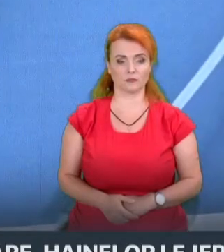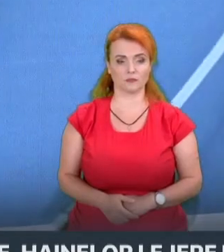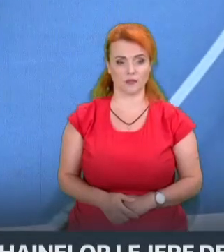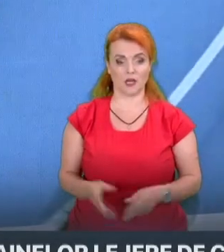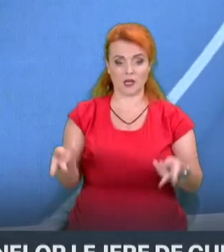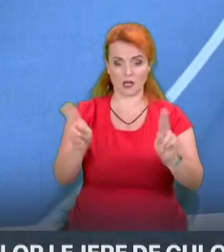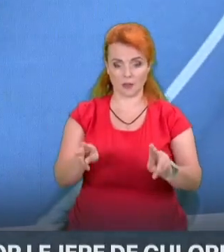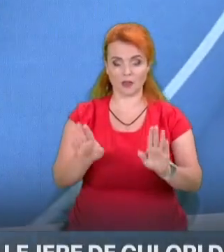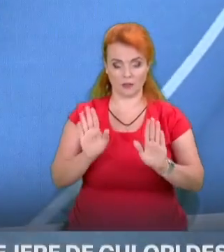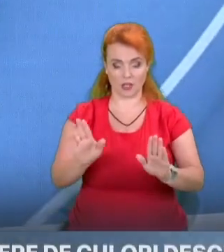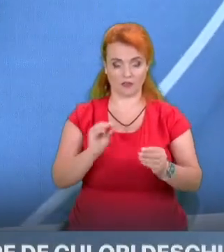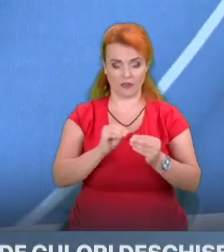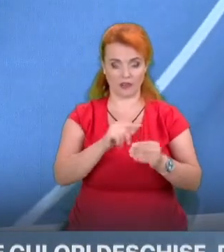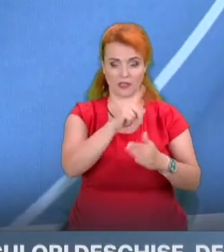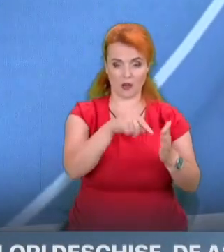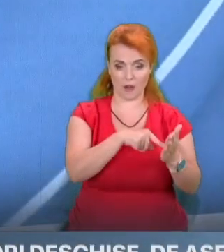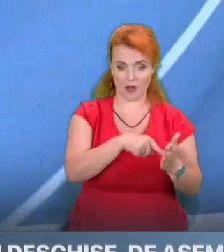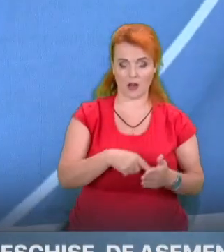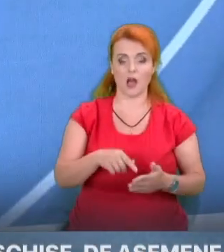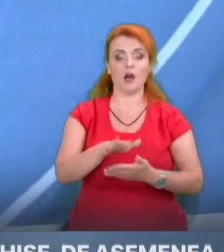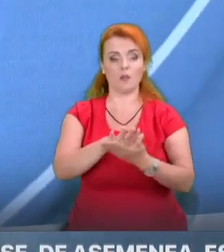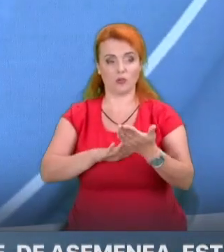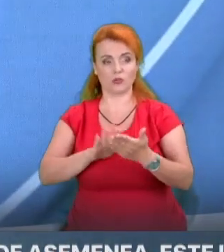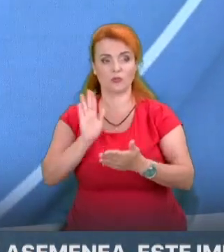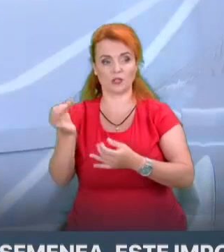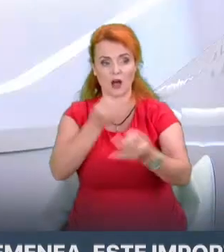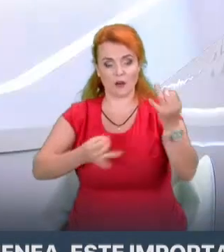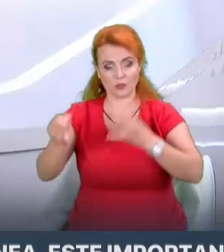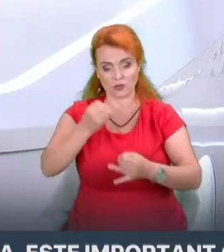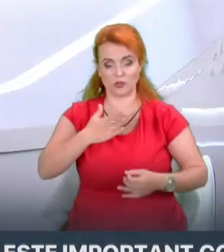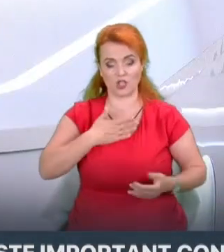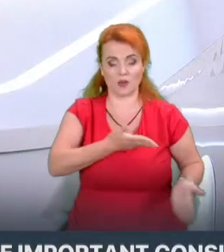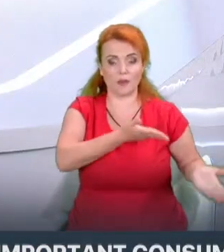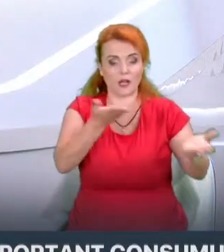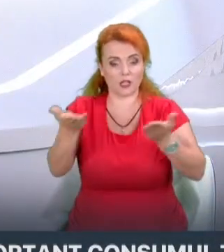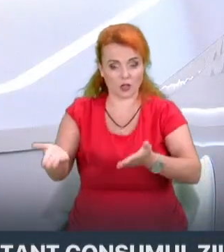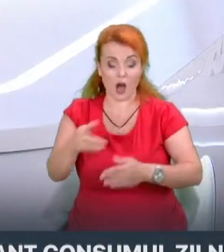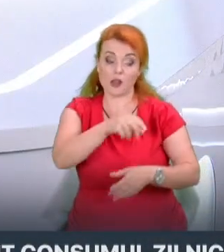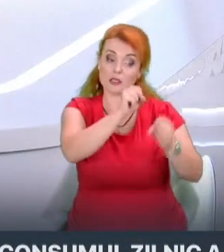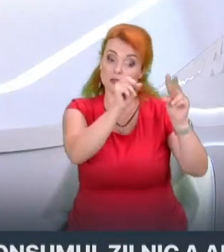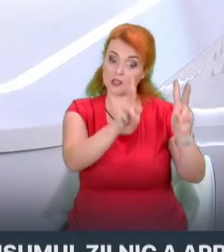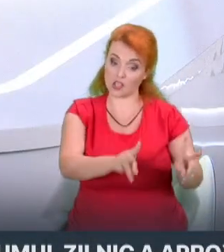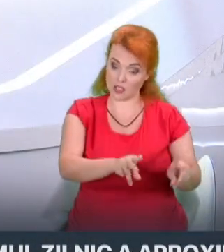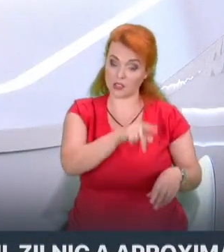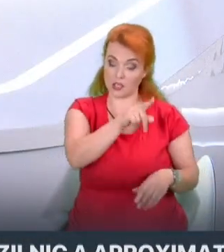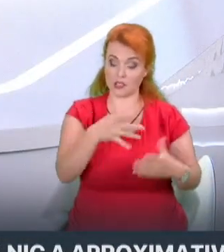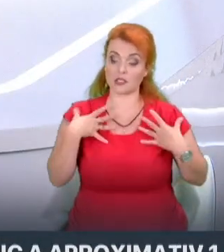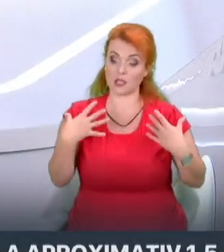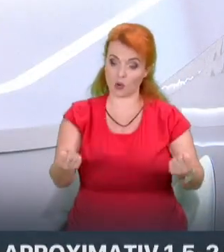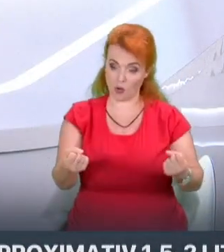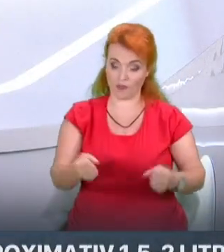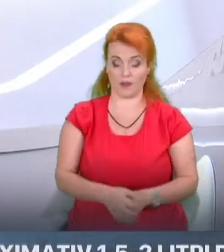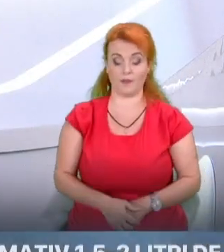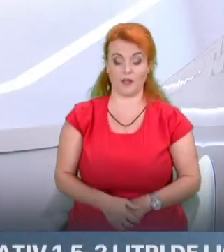Rămânem la același subiect, canicula, și discutăm în continuare cu doamna Luvnița Suveică, care este expert în sănătate publică și este prezentă